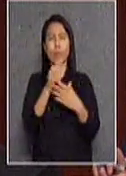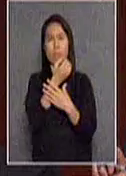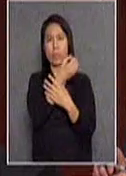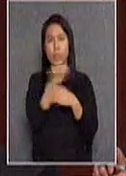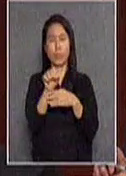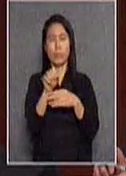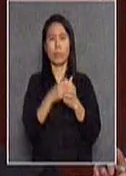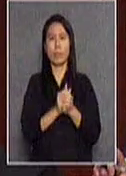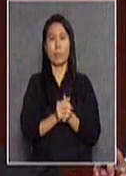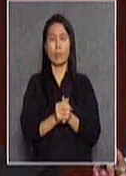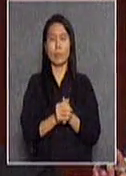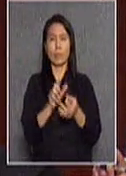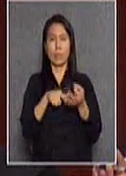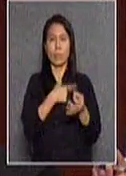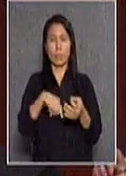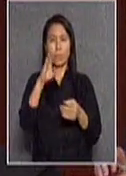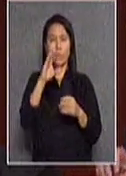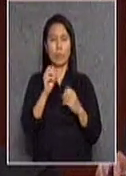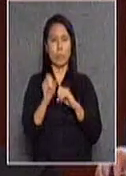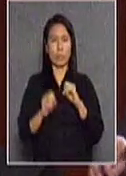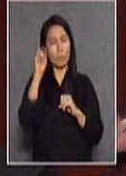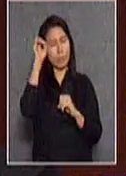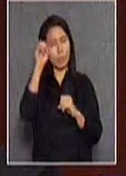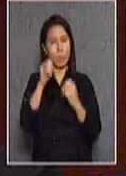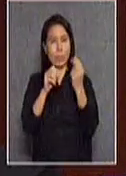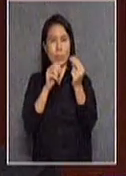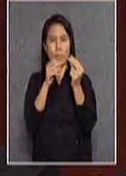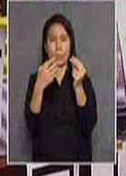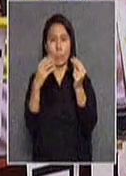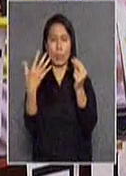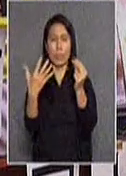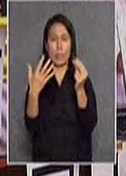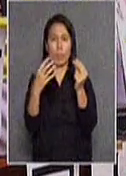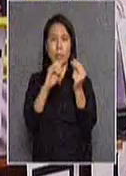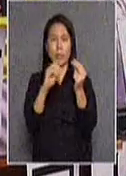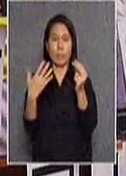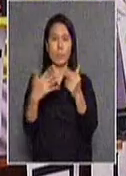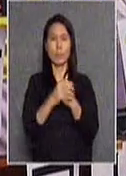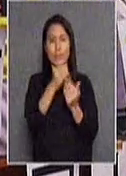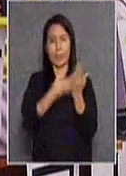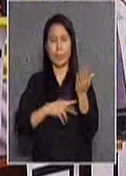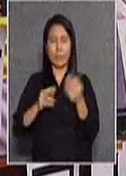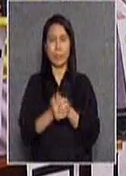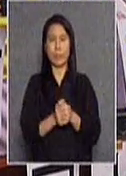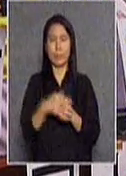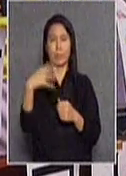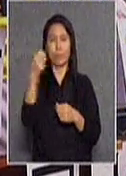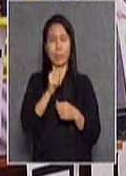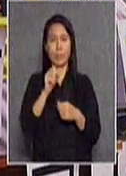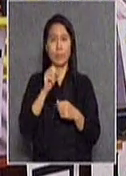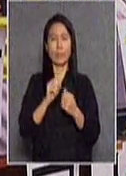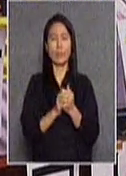決。陳志全議員，現在請你動議第705項修正案。 主席，我動議通